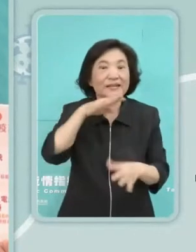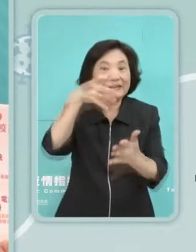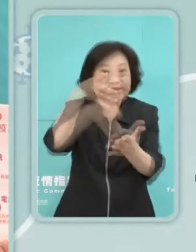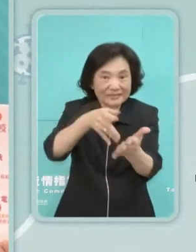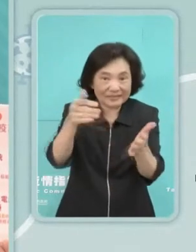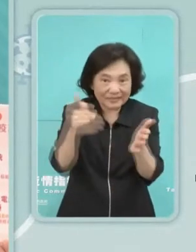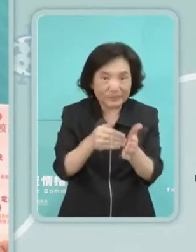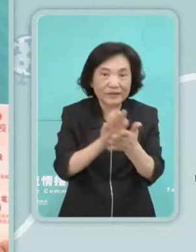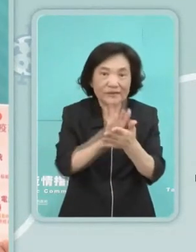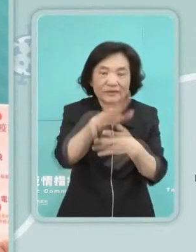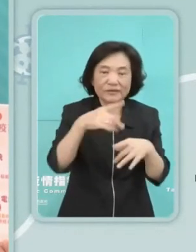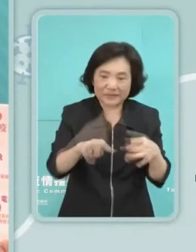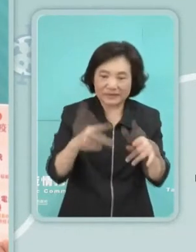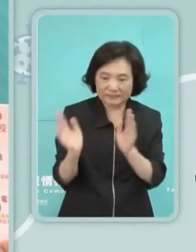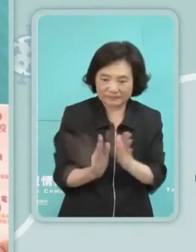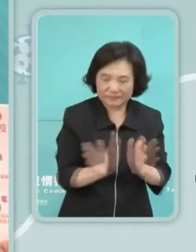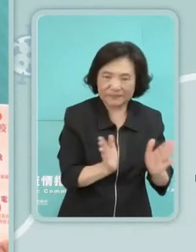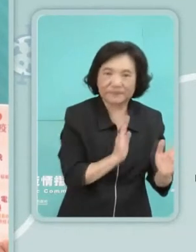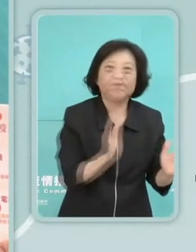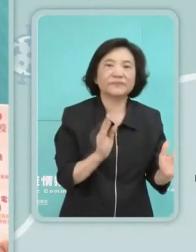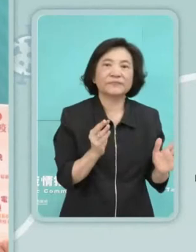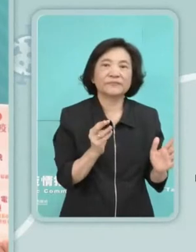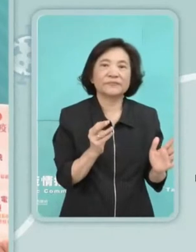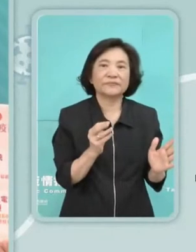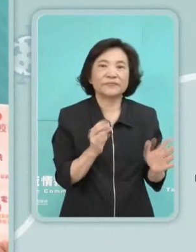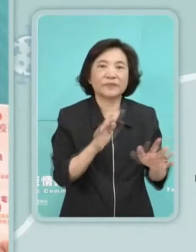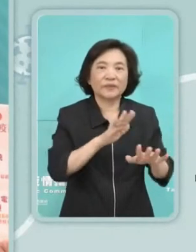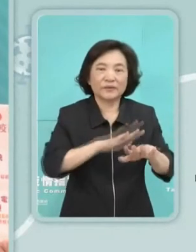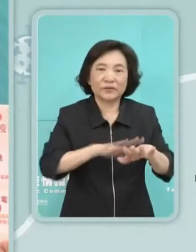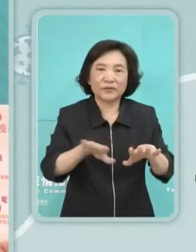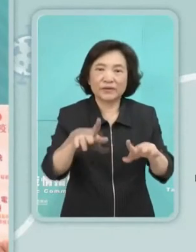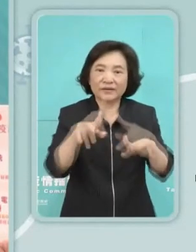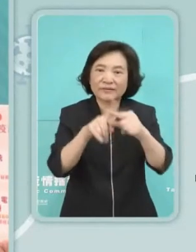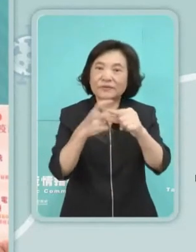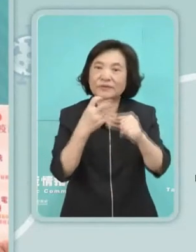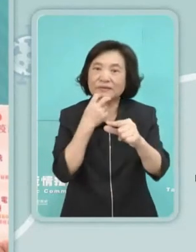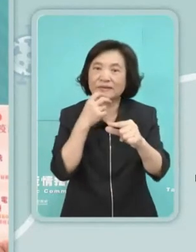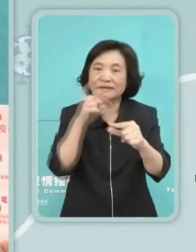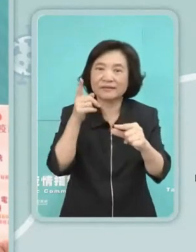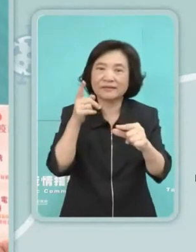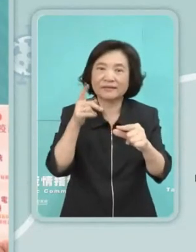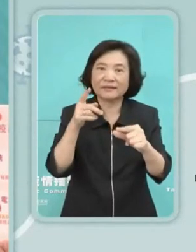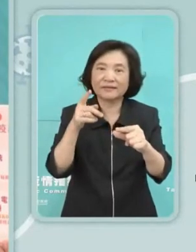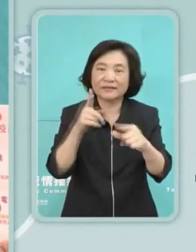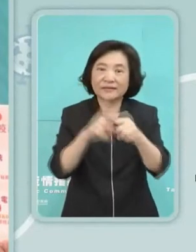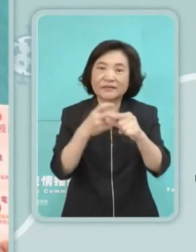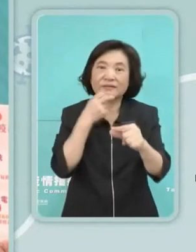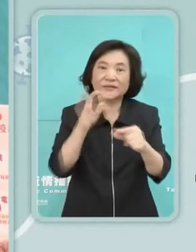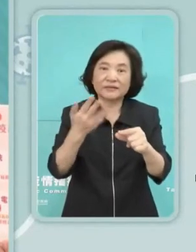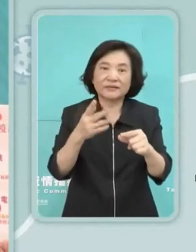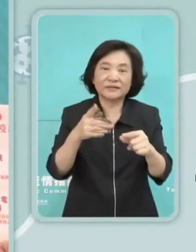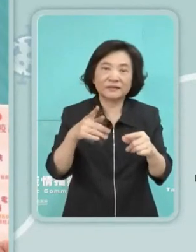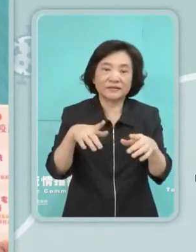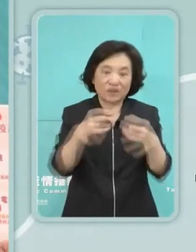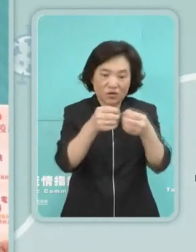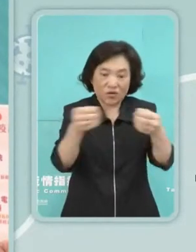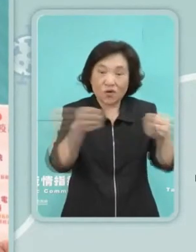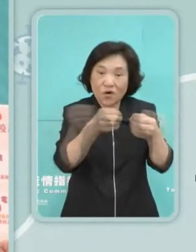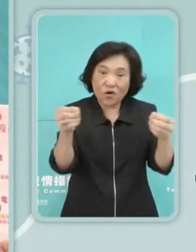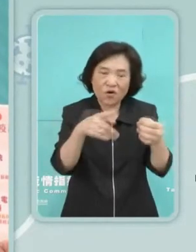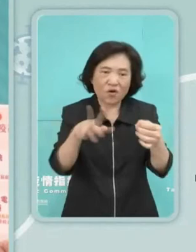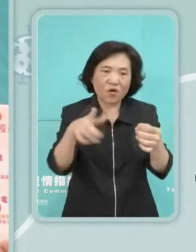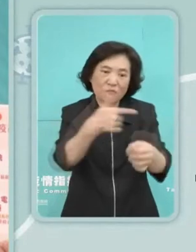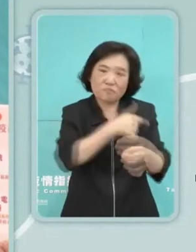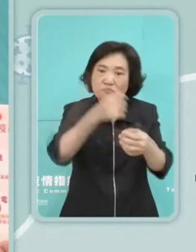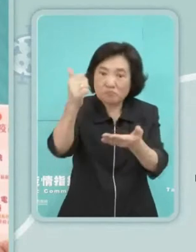整理之后，那么会根据这个中央所核拨的疫苗的种类，然